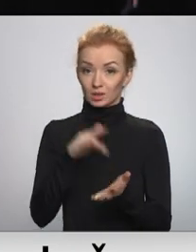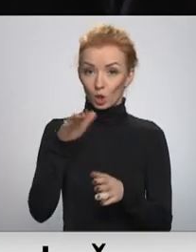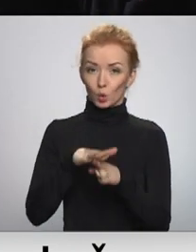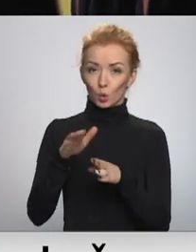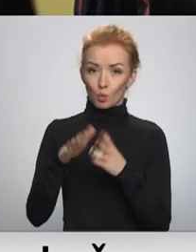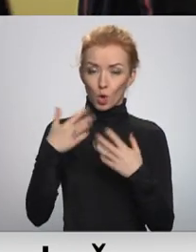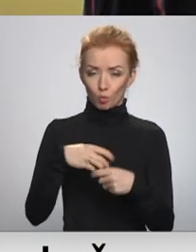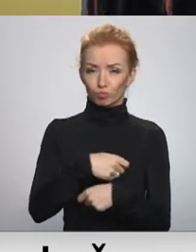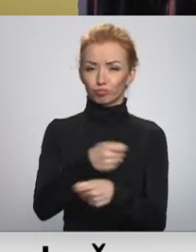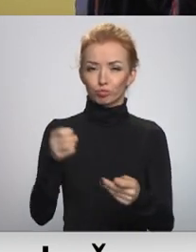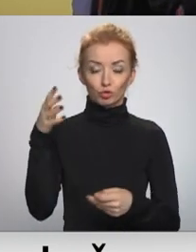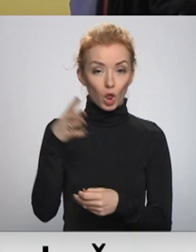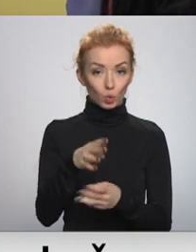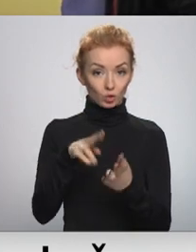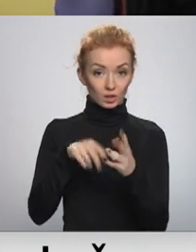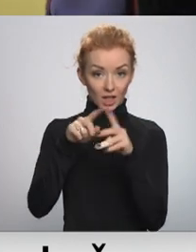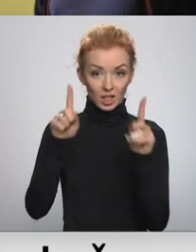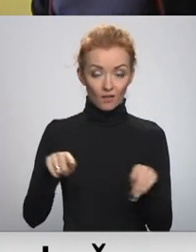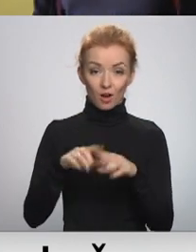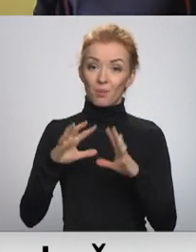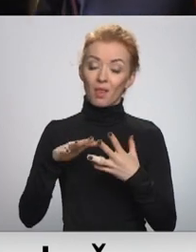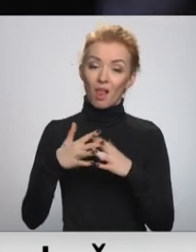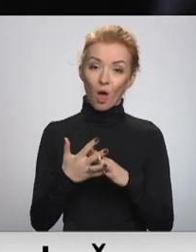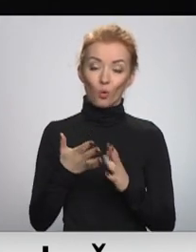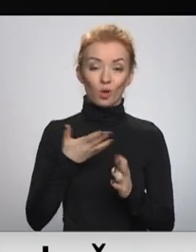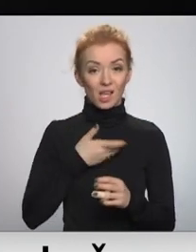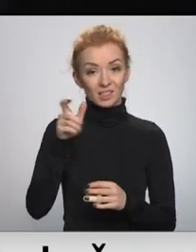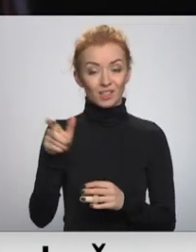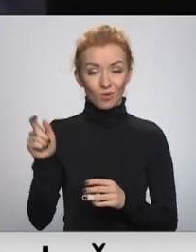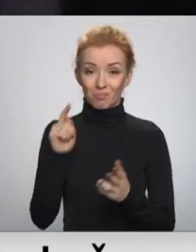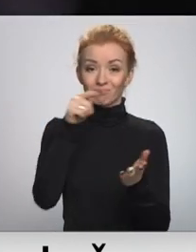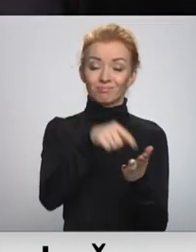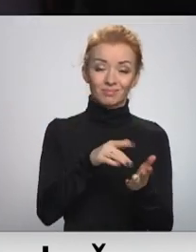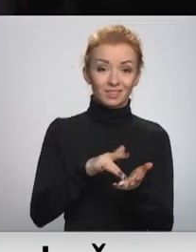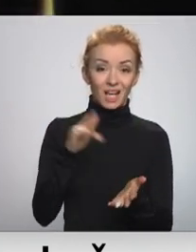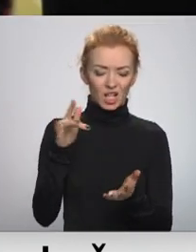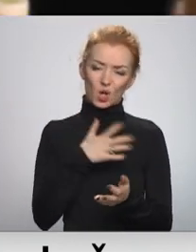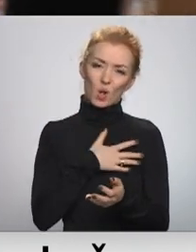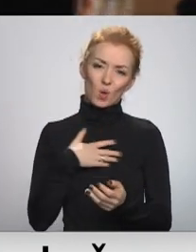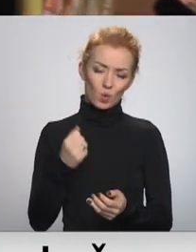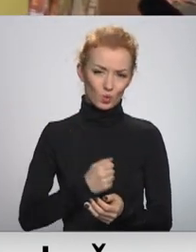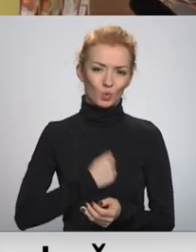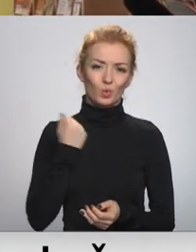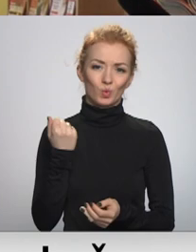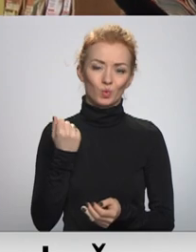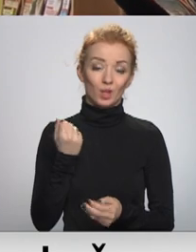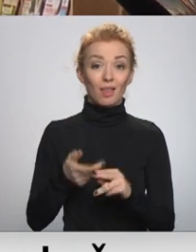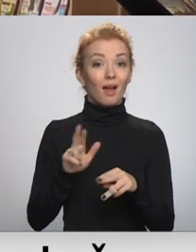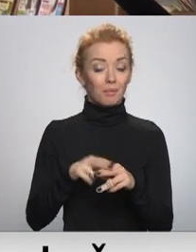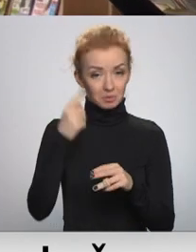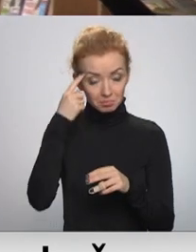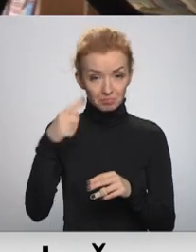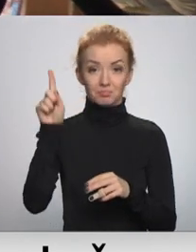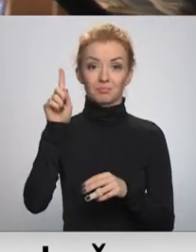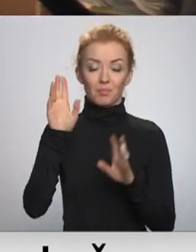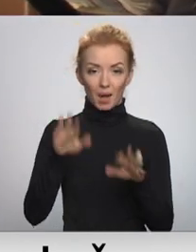nekā 4000 certifikātu, bet lauku iedzīvotājiem nokļūt līdz centram dažkārt esot diezgan pagrūti. Tāpēc radusies